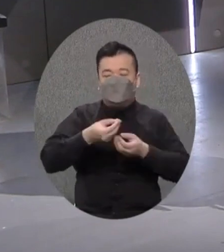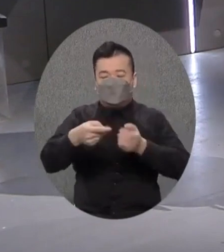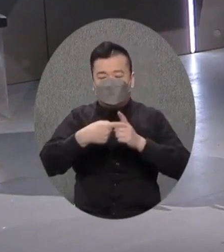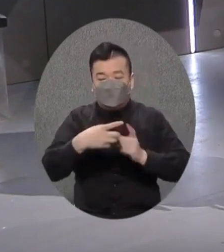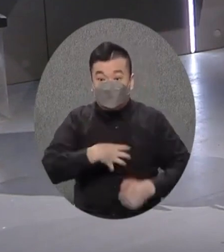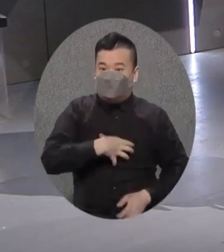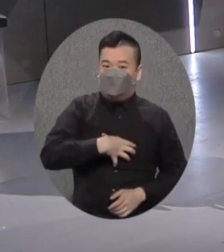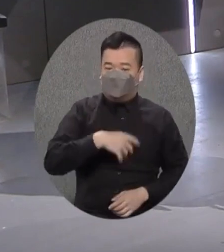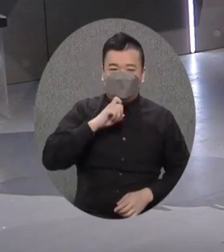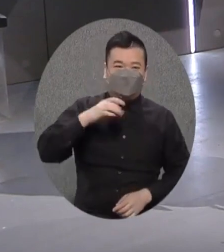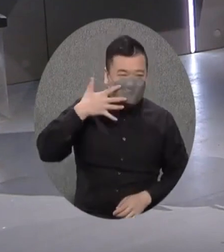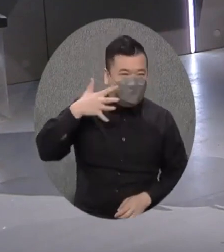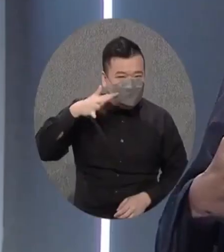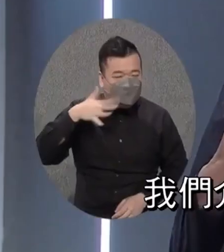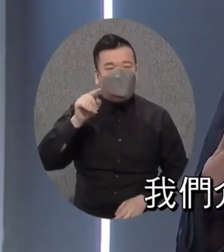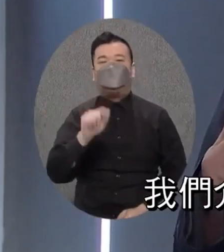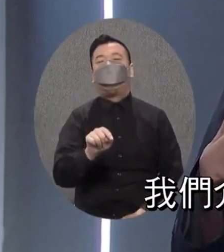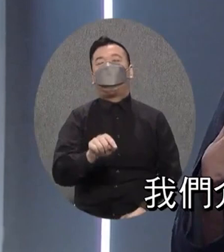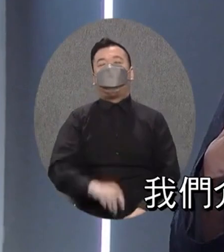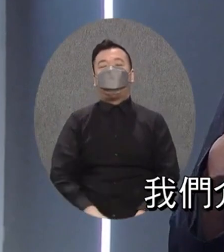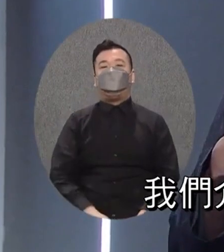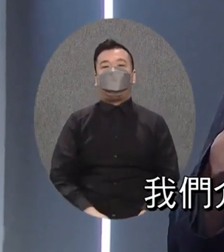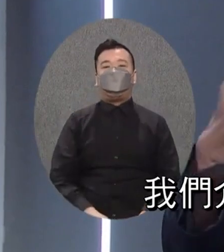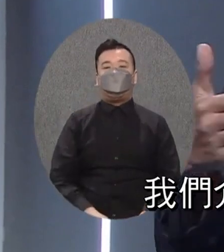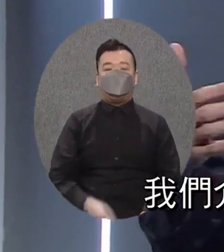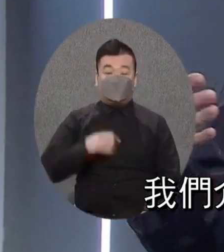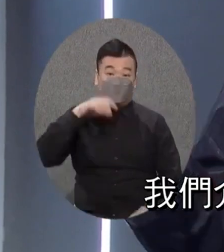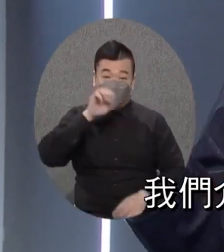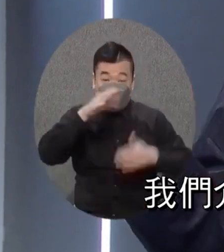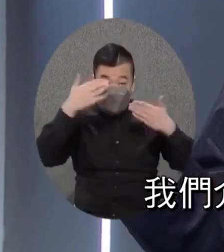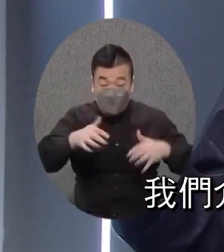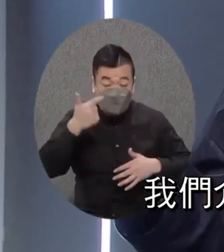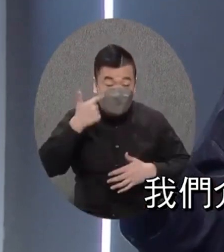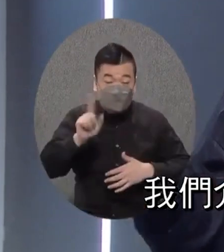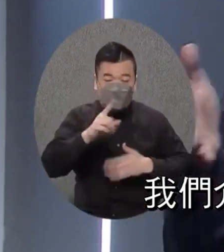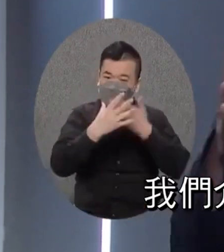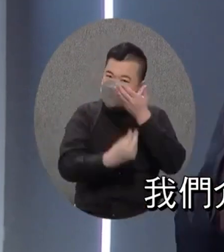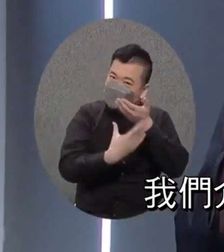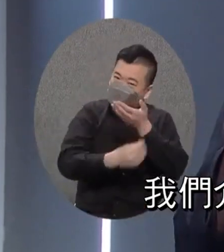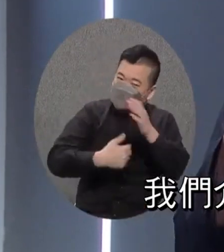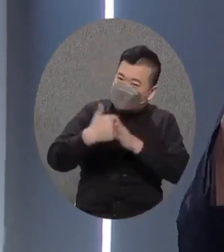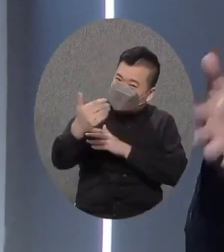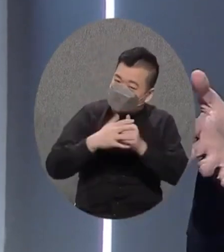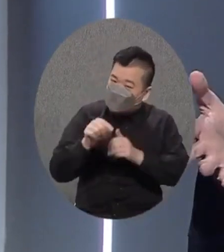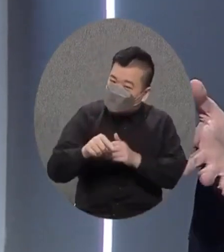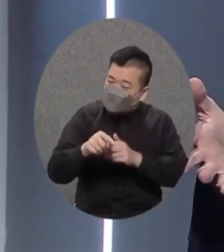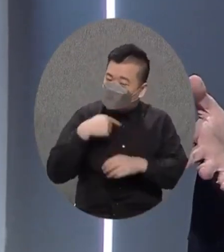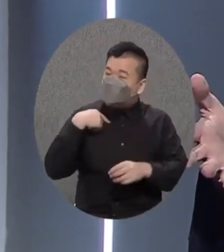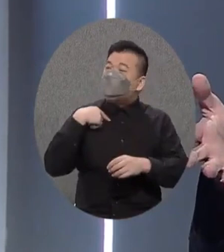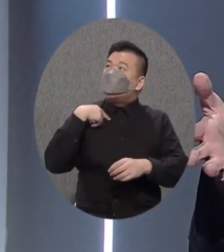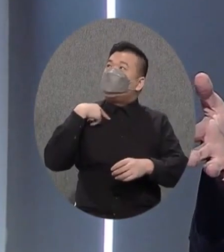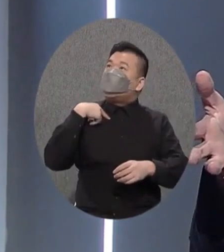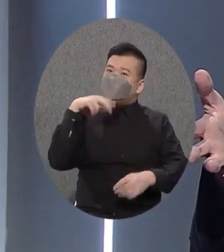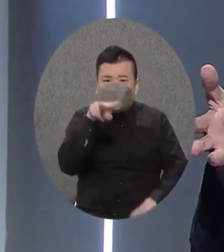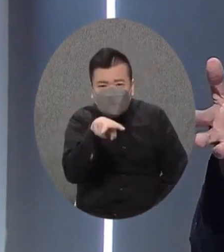感覺到挑戰的一件事、嗯 我們講了很多關於打印出來的藝術作品，看到它的時候呢，我覺